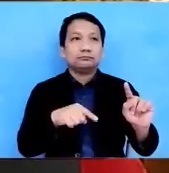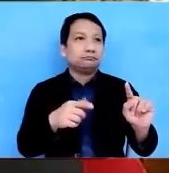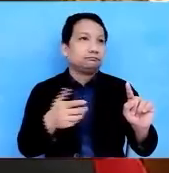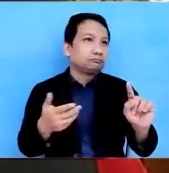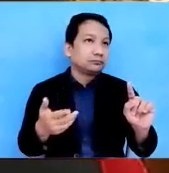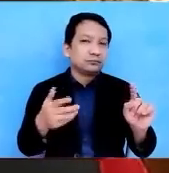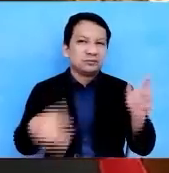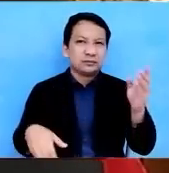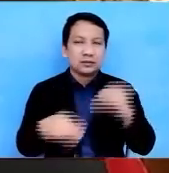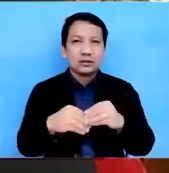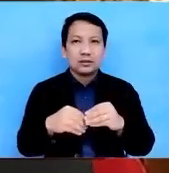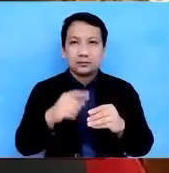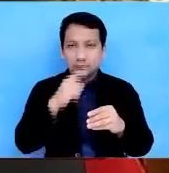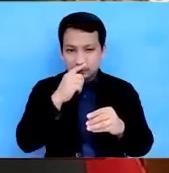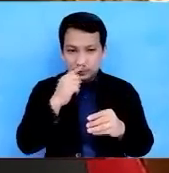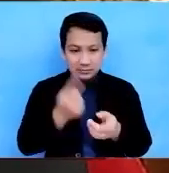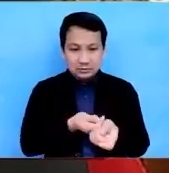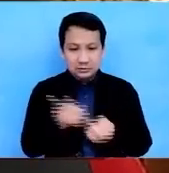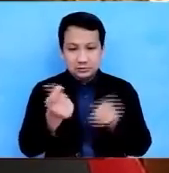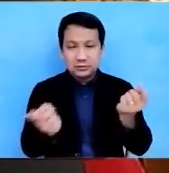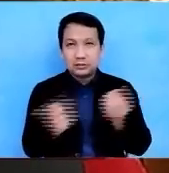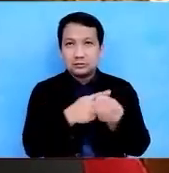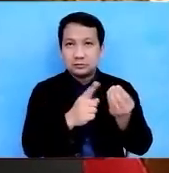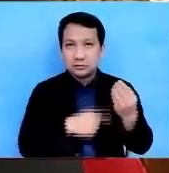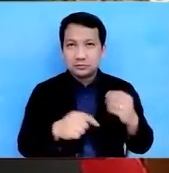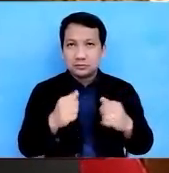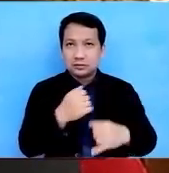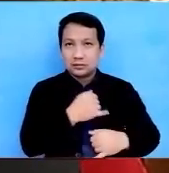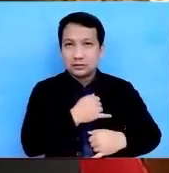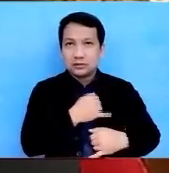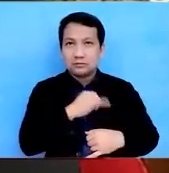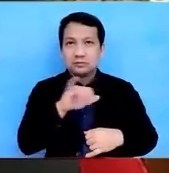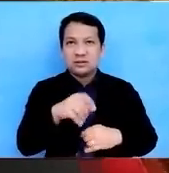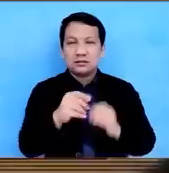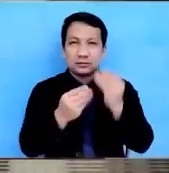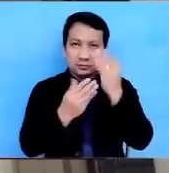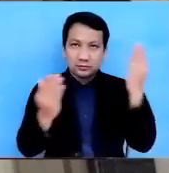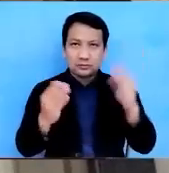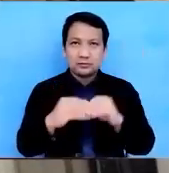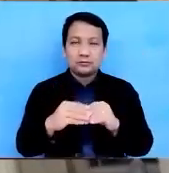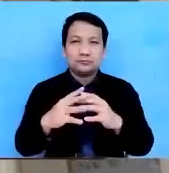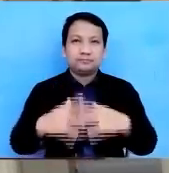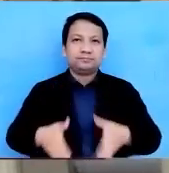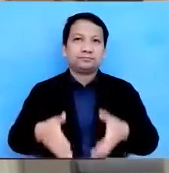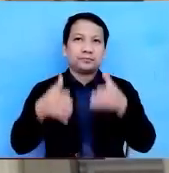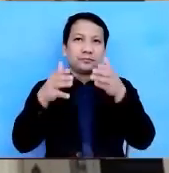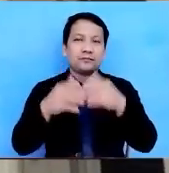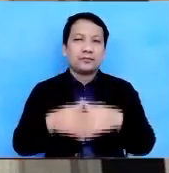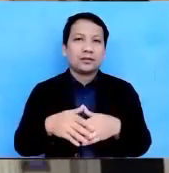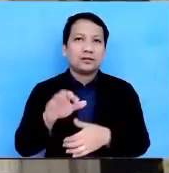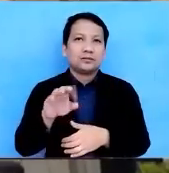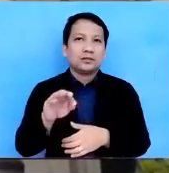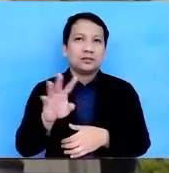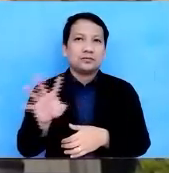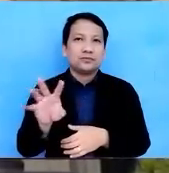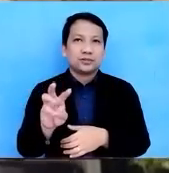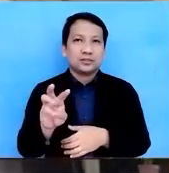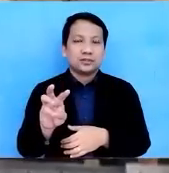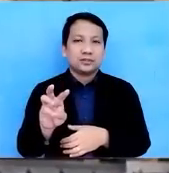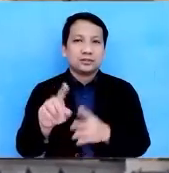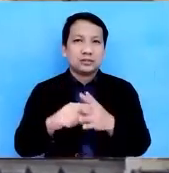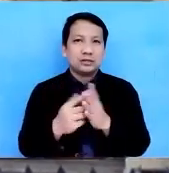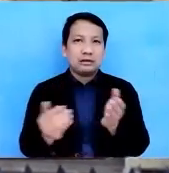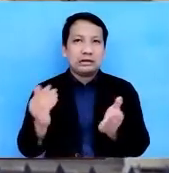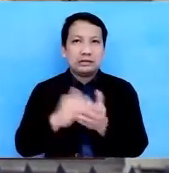para ma-eject, no, yung mga Japanese forces doon sa building na yon. Taong 1946 nang muli itong itayo